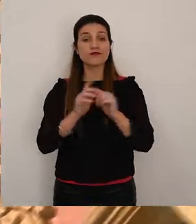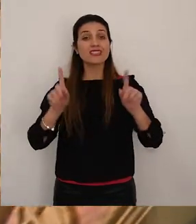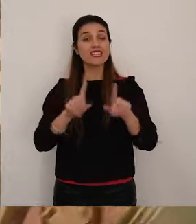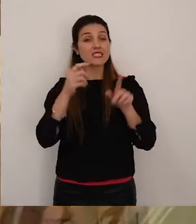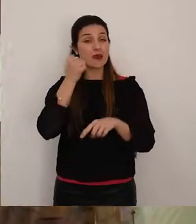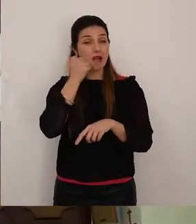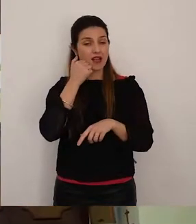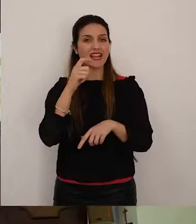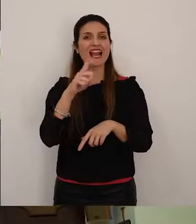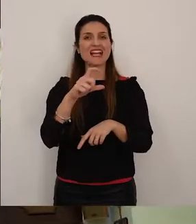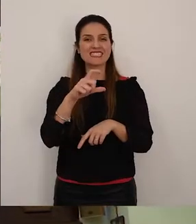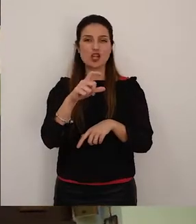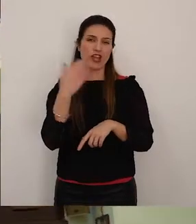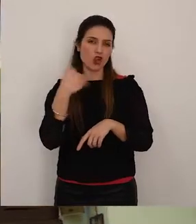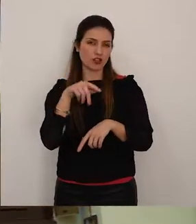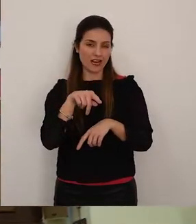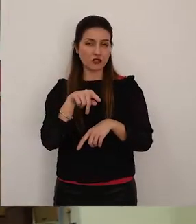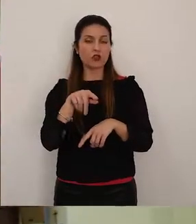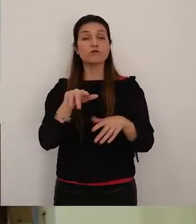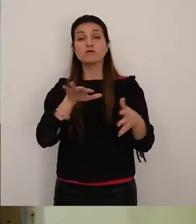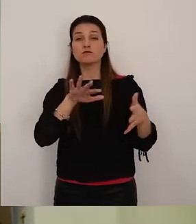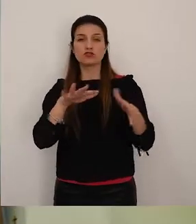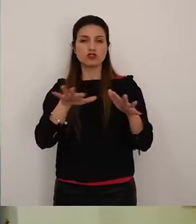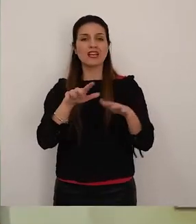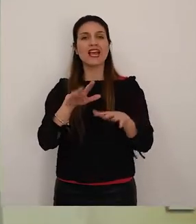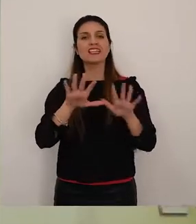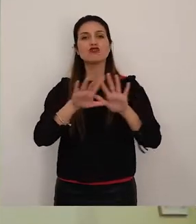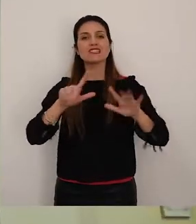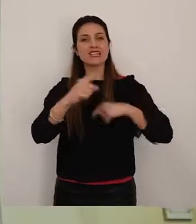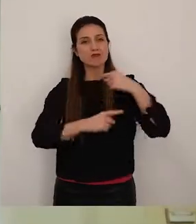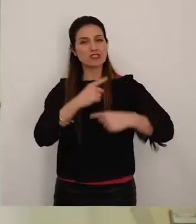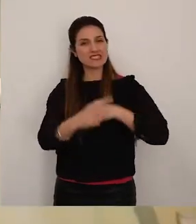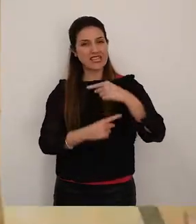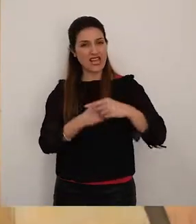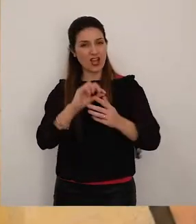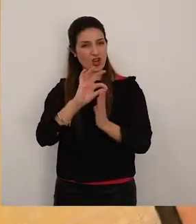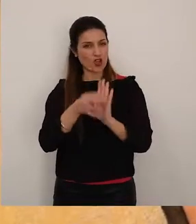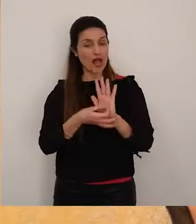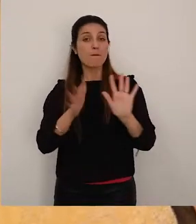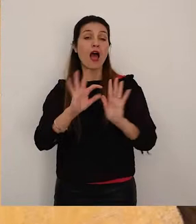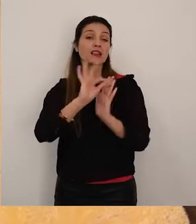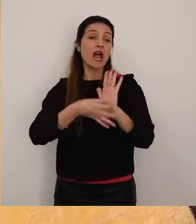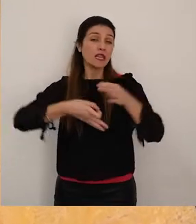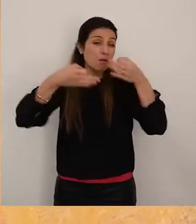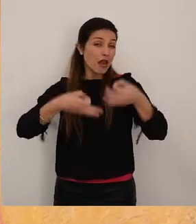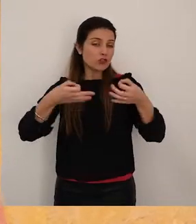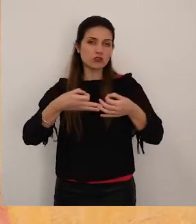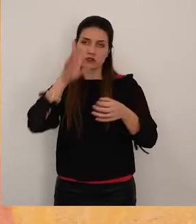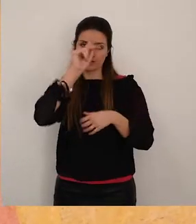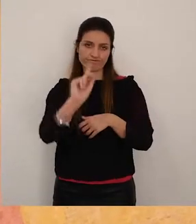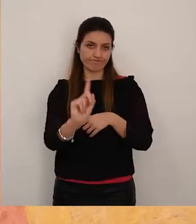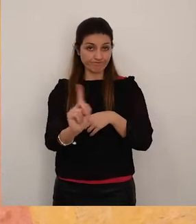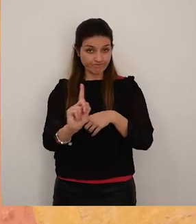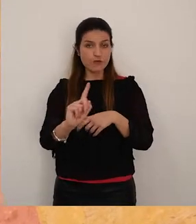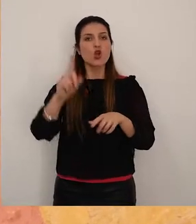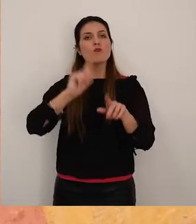Chiesa madre di Castiglione d'Otranto risale al XVII secolo, anche se non si conosce esattamente la data di costruzione né quella della